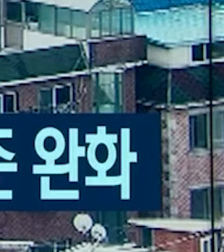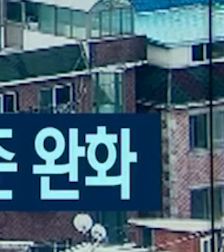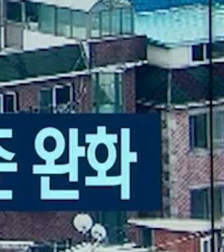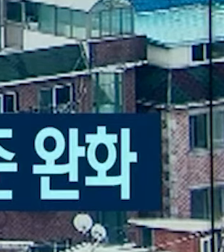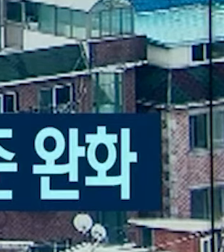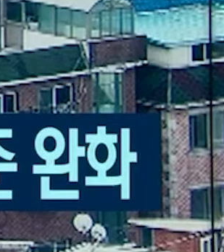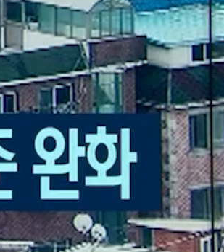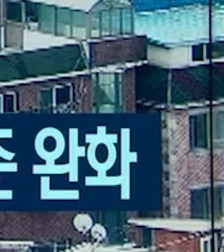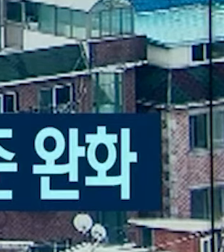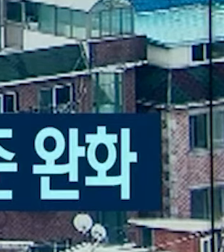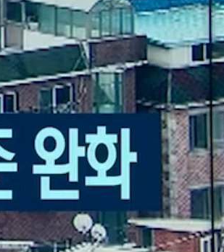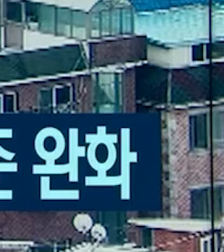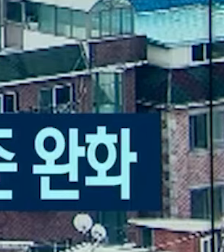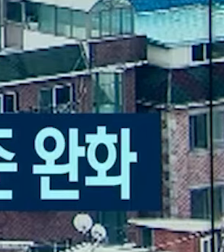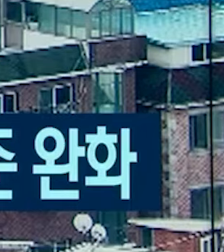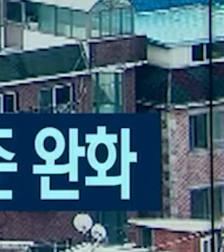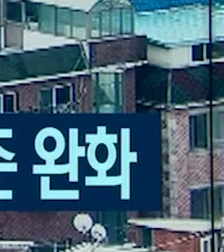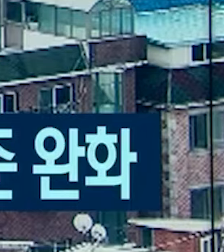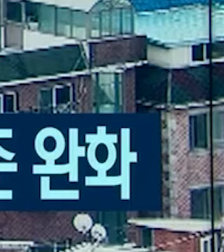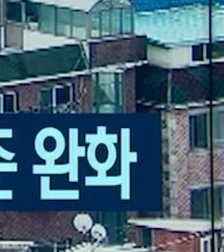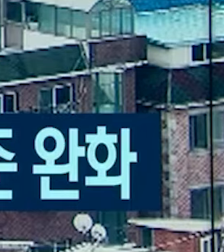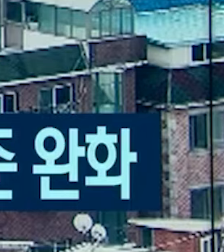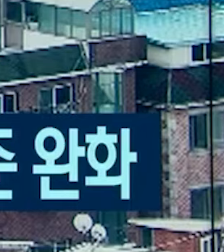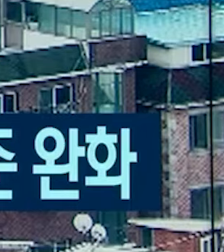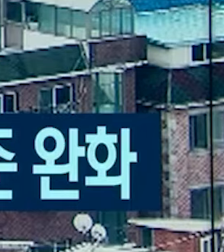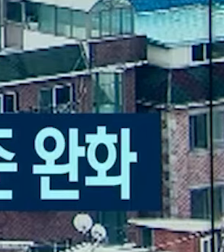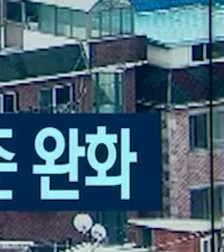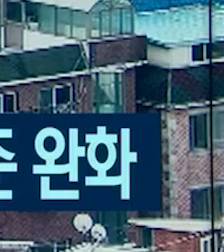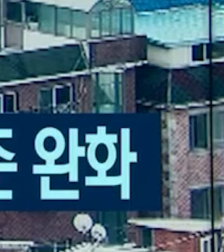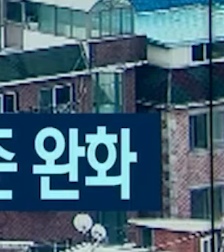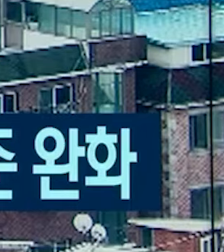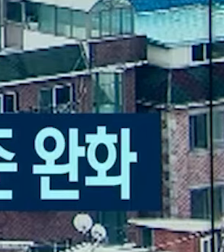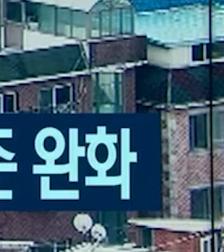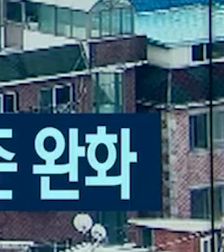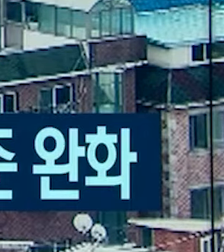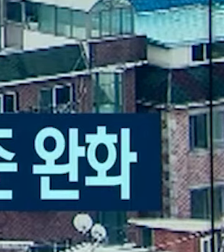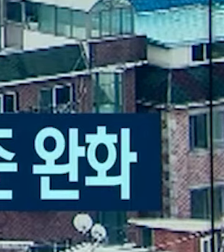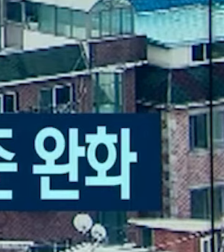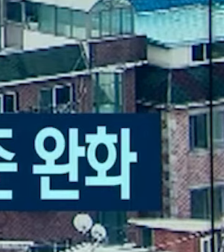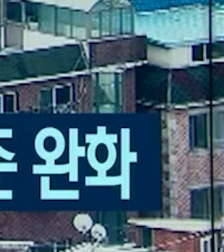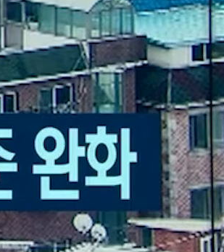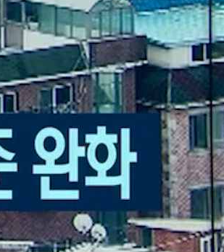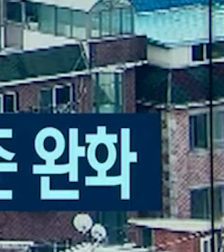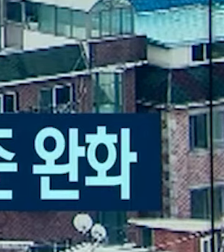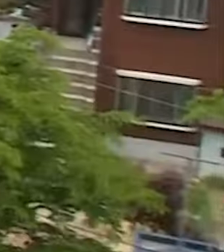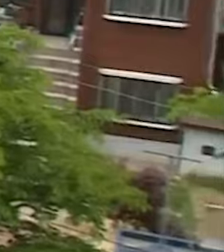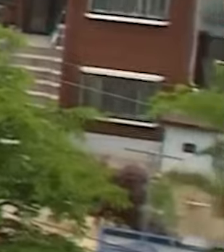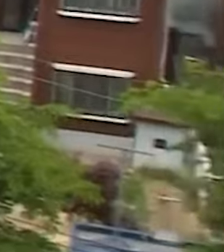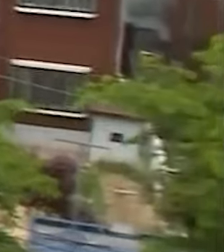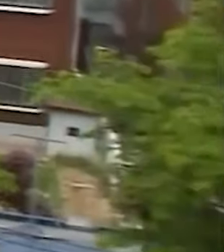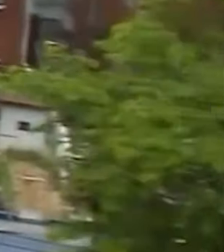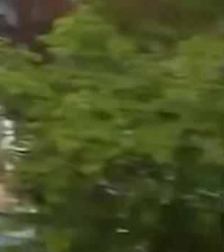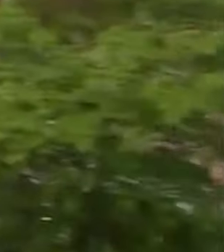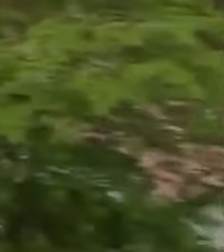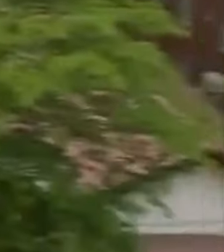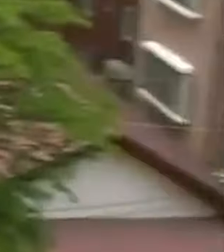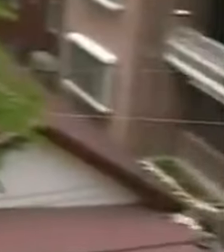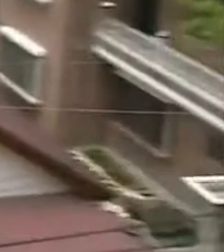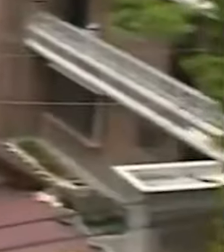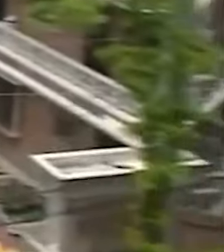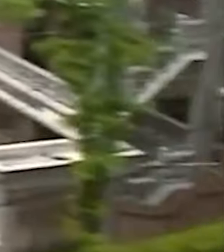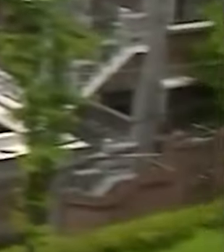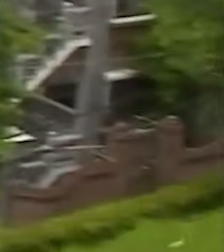있는데요. 정부는 청약시 무주택으로 인정하는 빌라 기준을 중형 빌라까지 확대하기로 했습니다. 서울 아파트뿐만